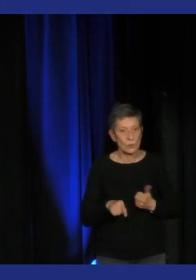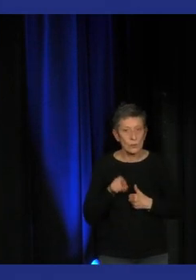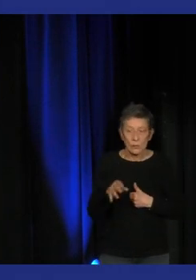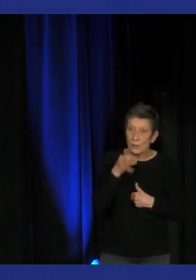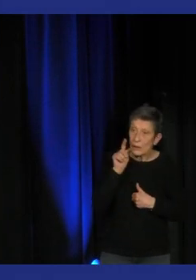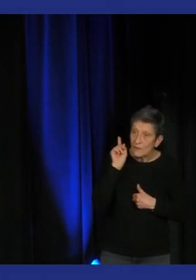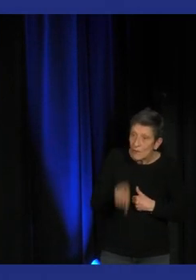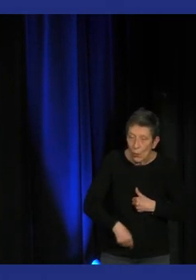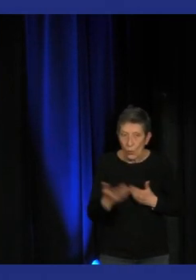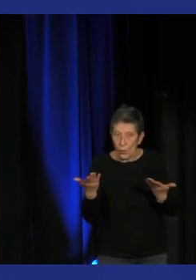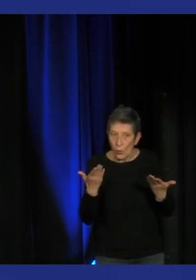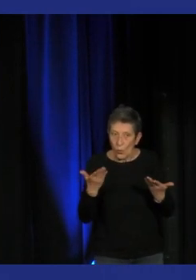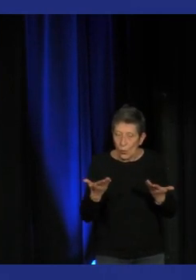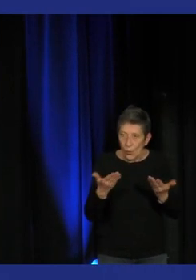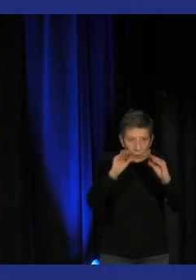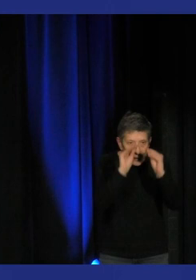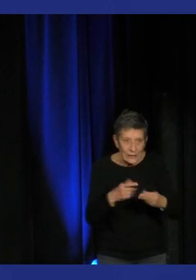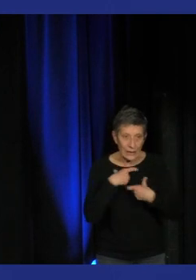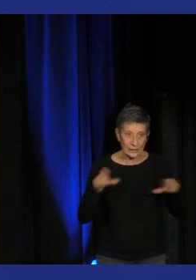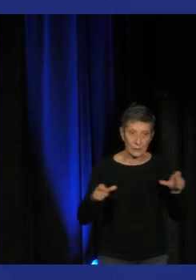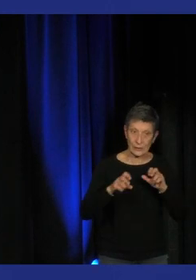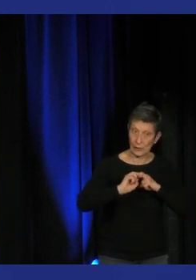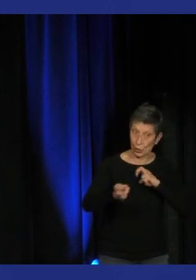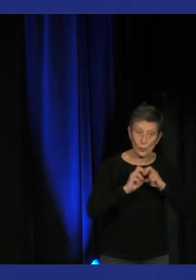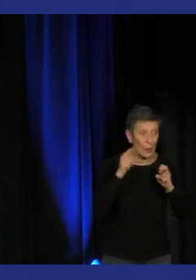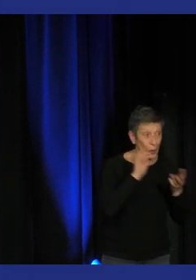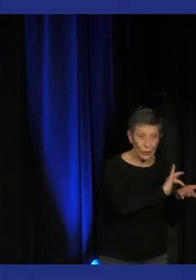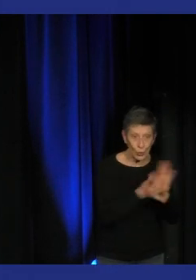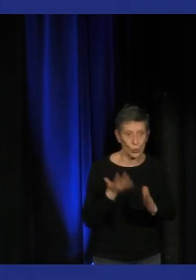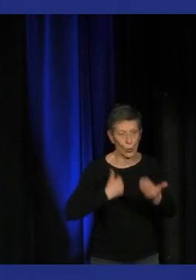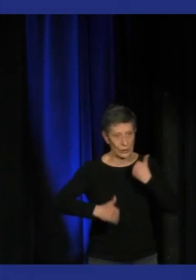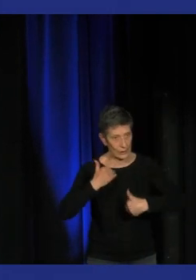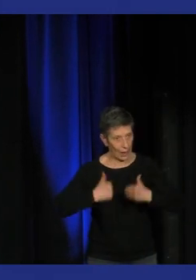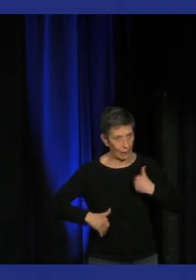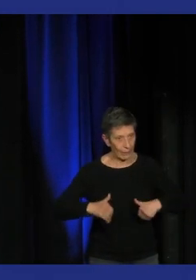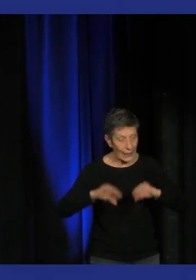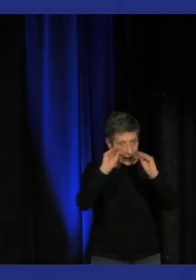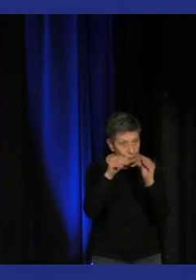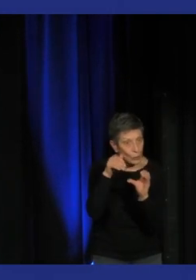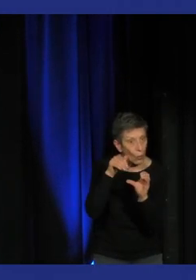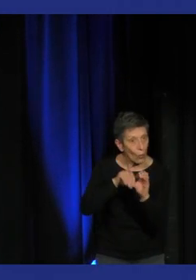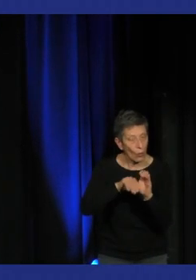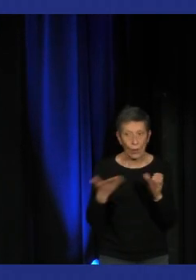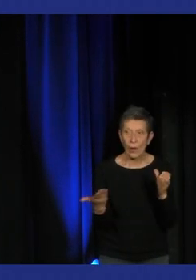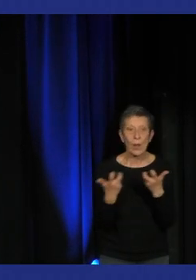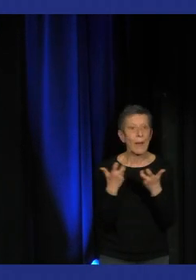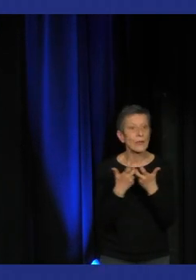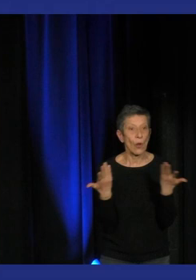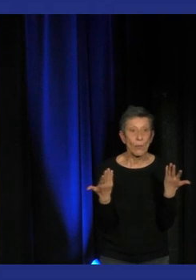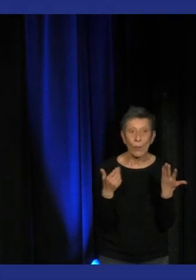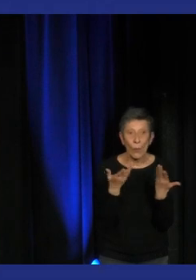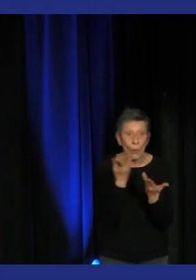transports, mais pour tous les types de handicap. Et dans cette description, on va aller jusqu'à préciser s'il y a ou non un miroir dans